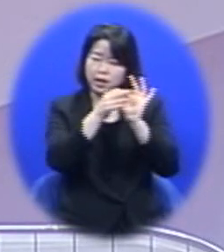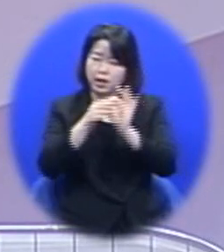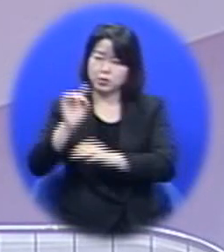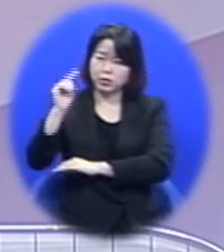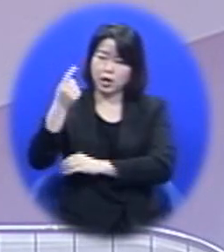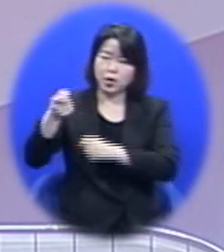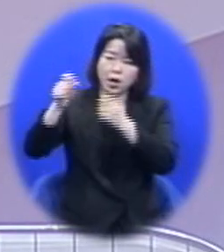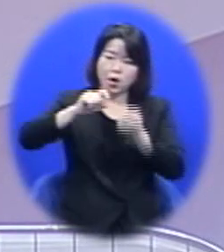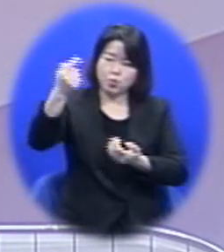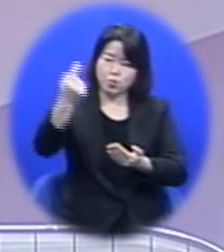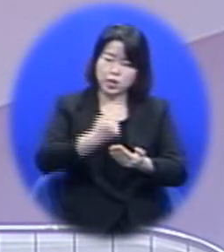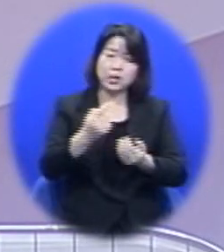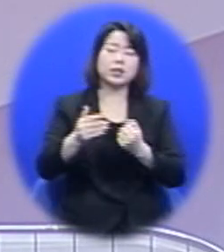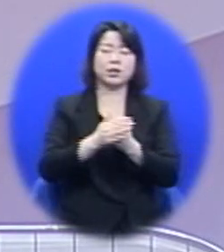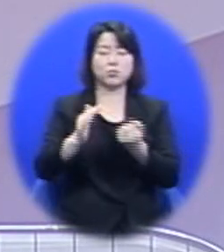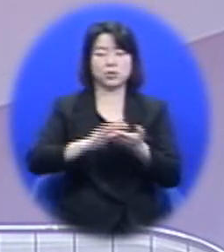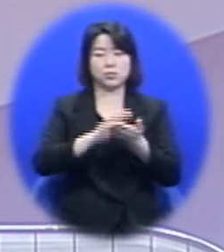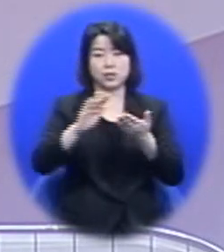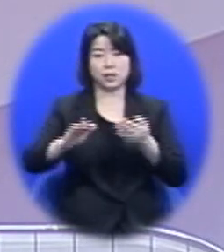왔기 때문입니다.